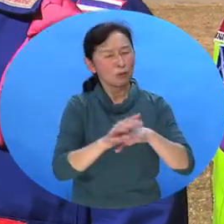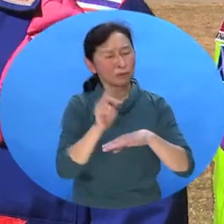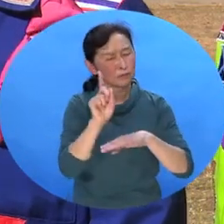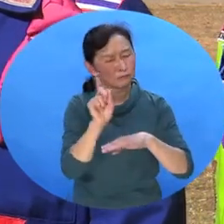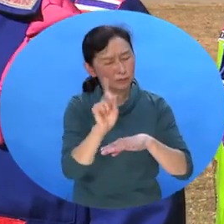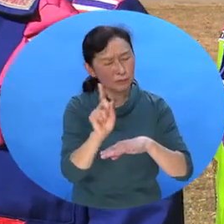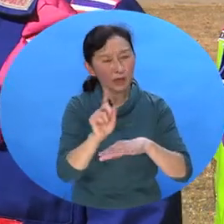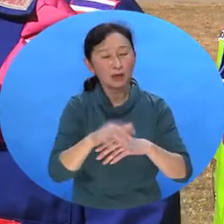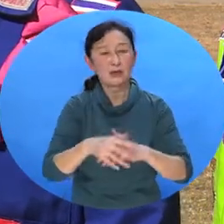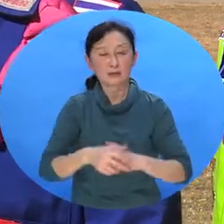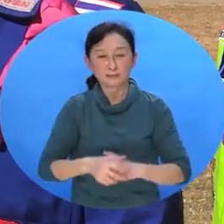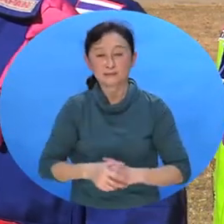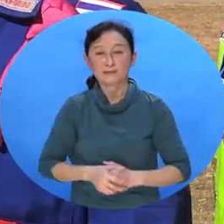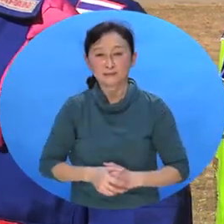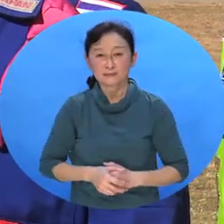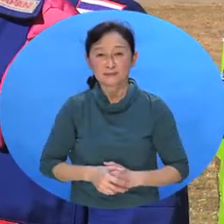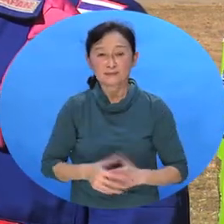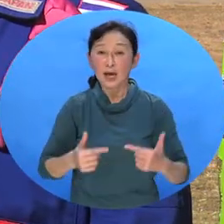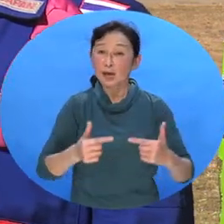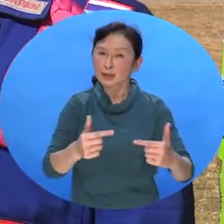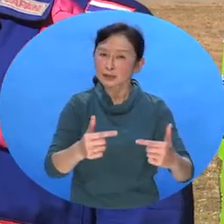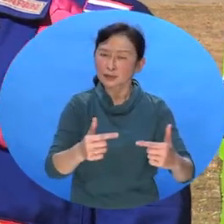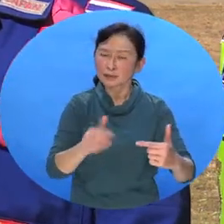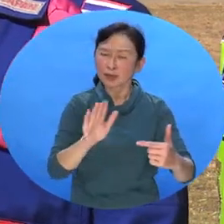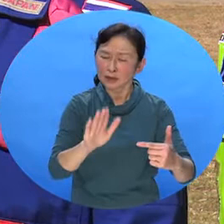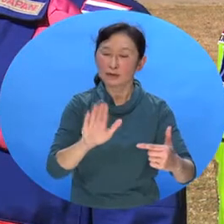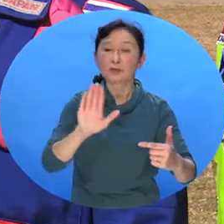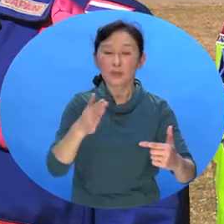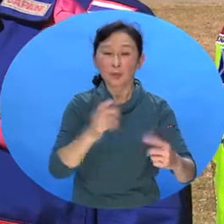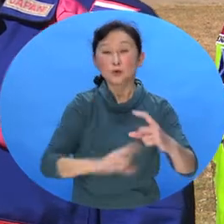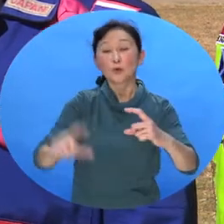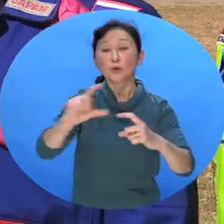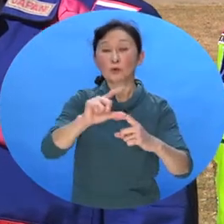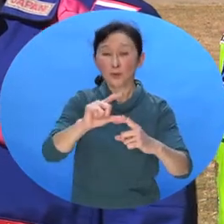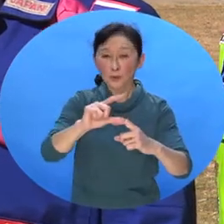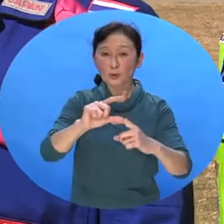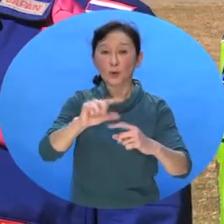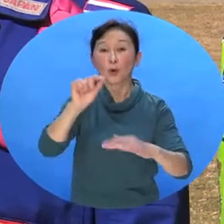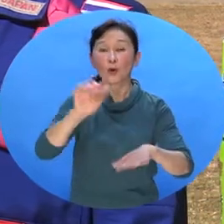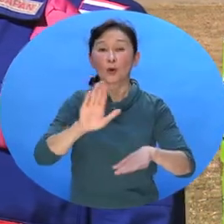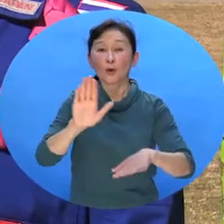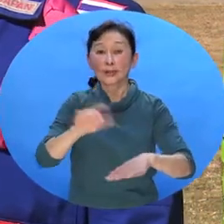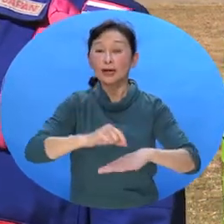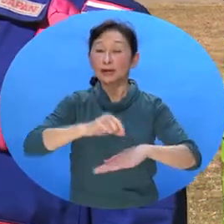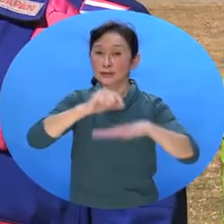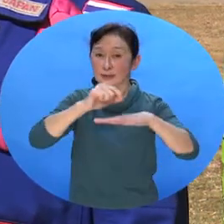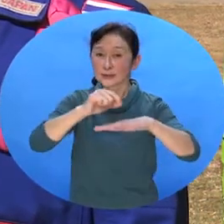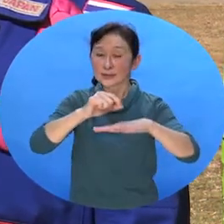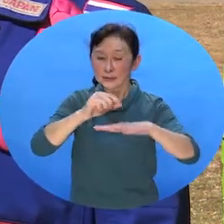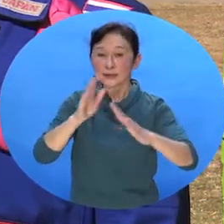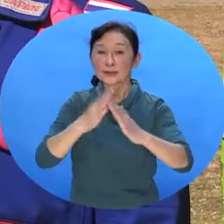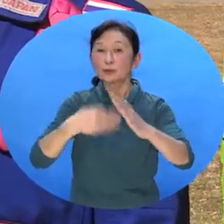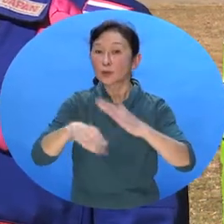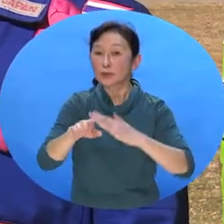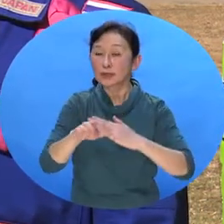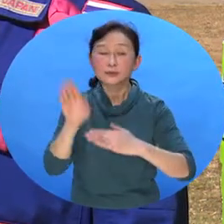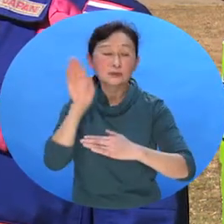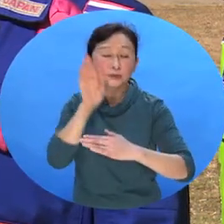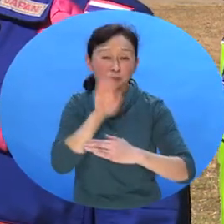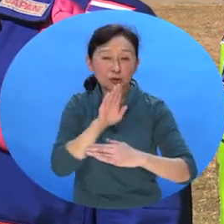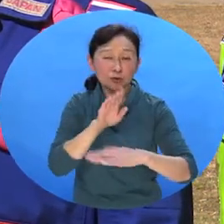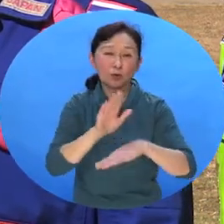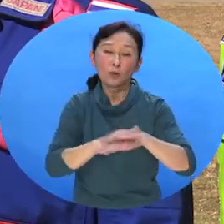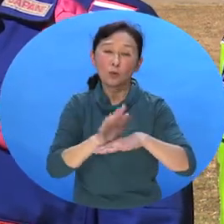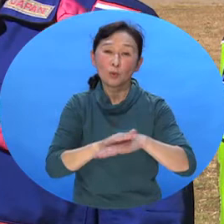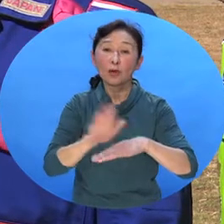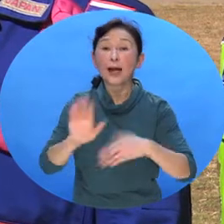どうしますか。 なるほど。 でバスだけですか、 はい、 それよりももっとこう手軽に移動できる、うん、ものが将